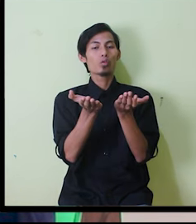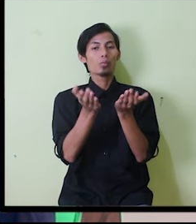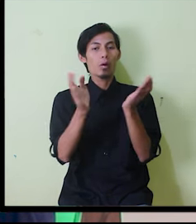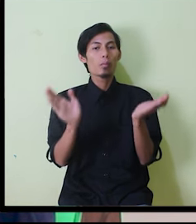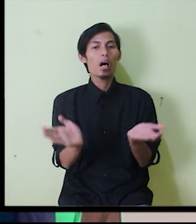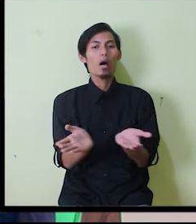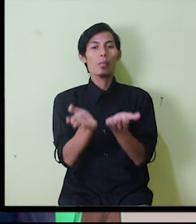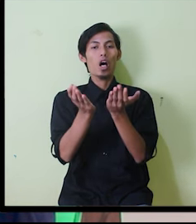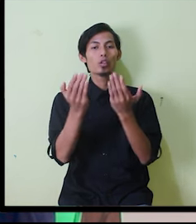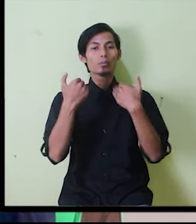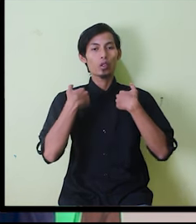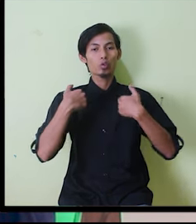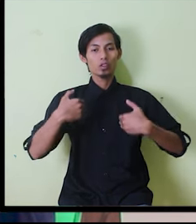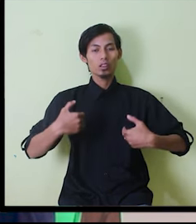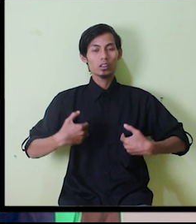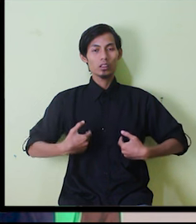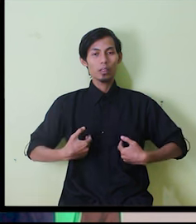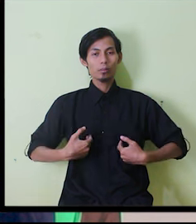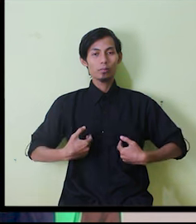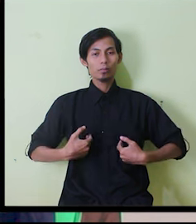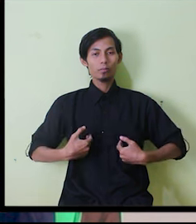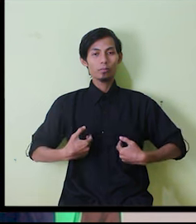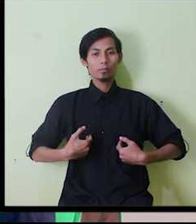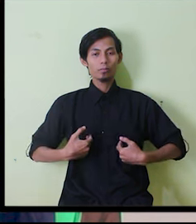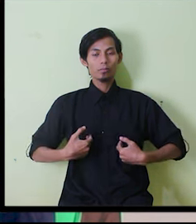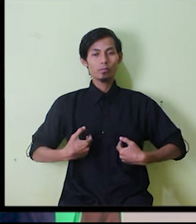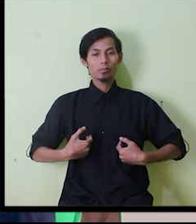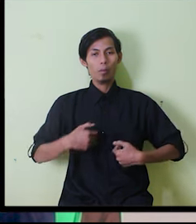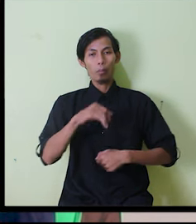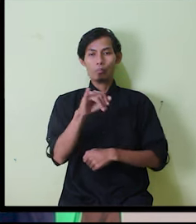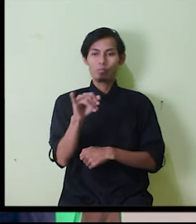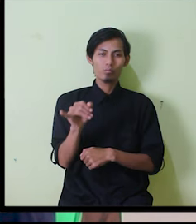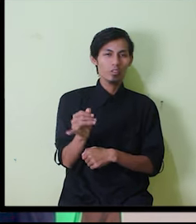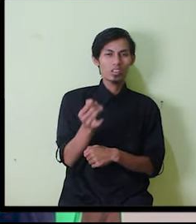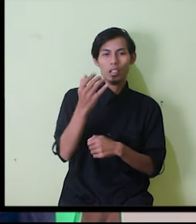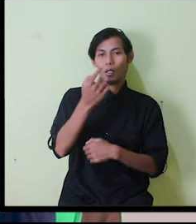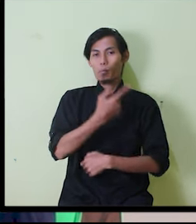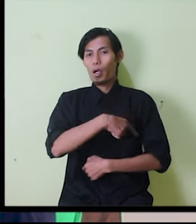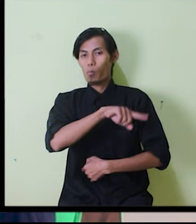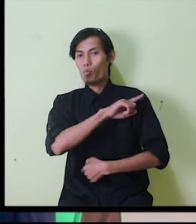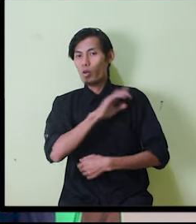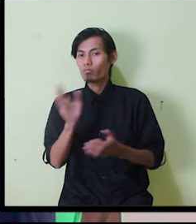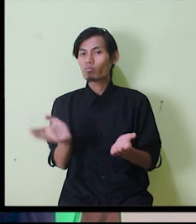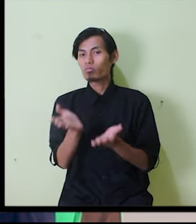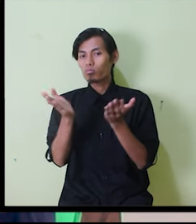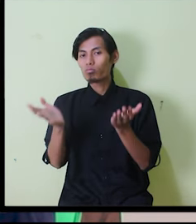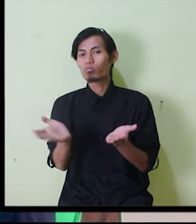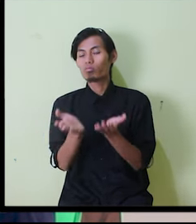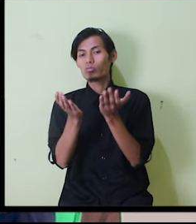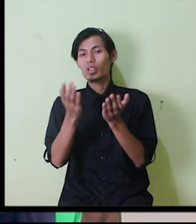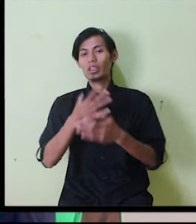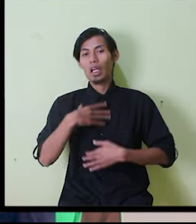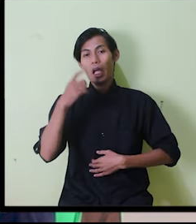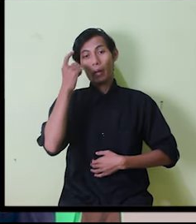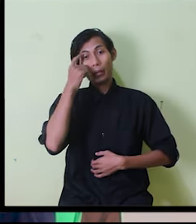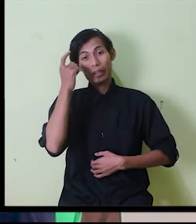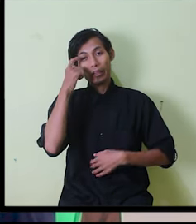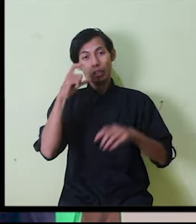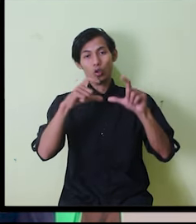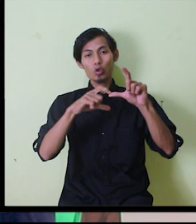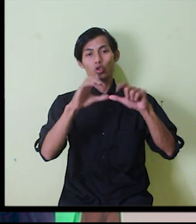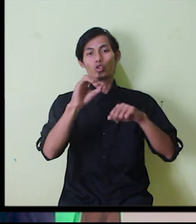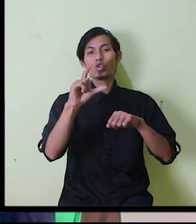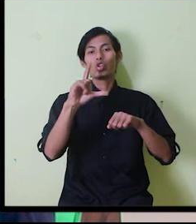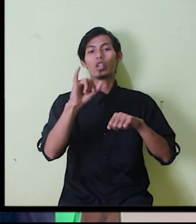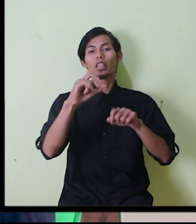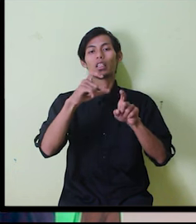ee manusia yang yang yang apa namanya menjadi berdaya saya pikir Solider adalah sebuah